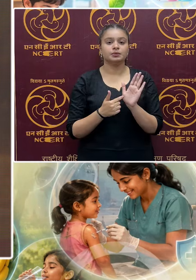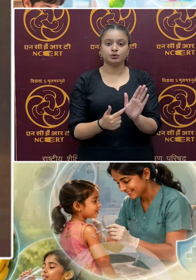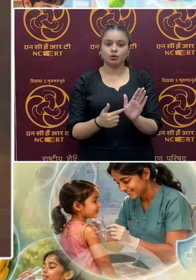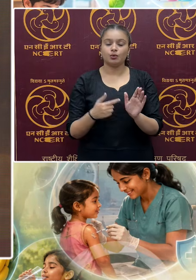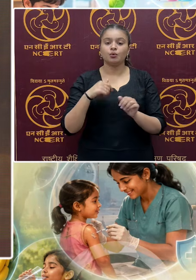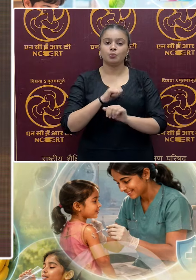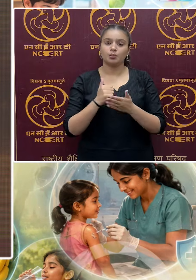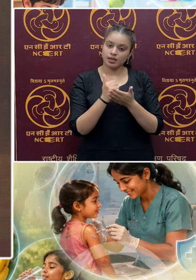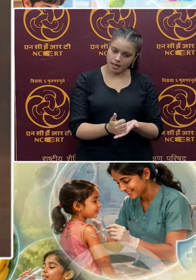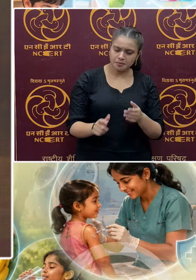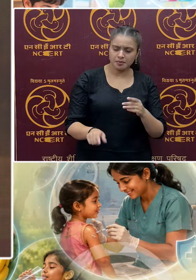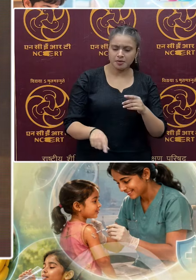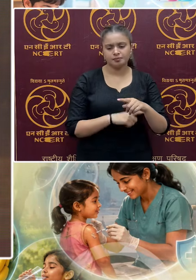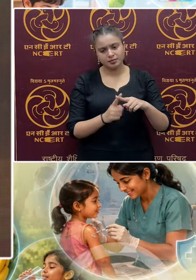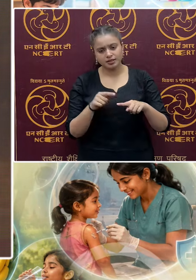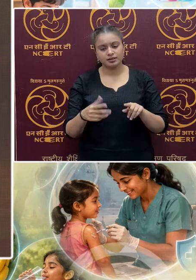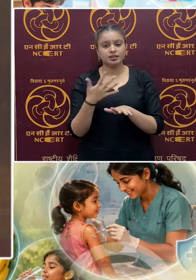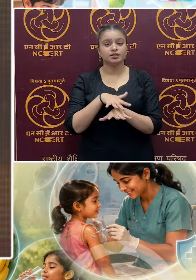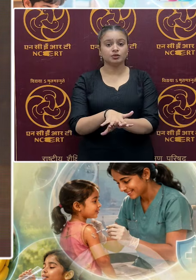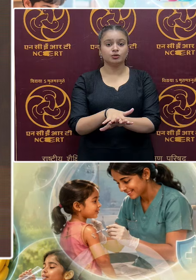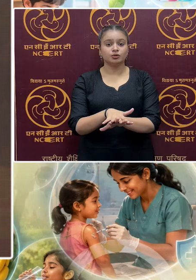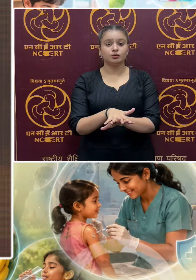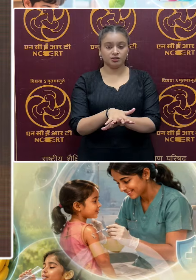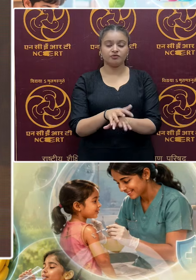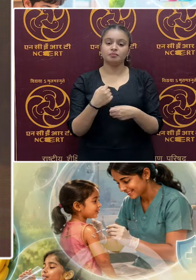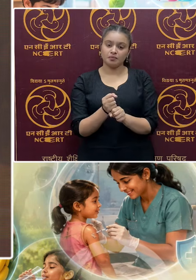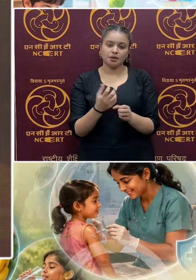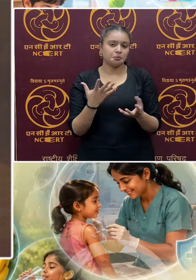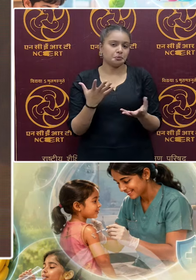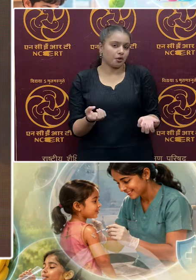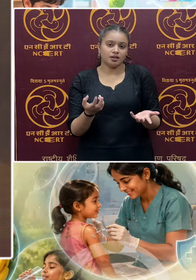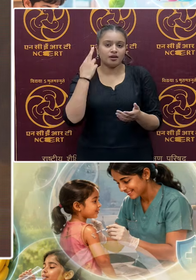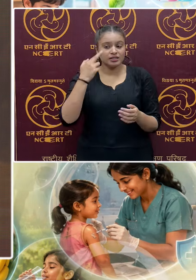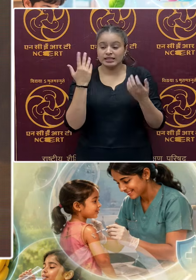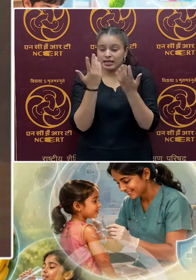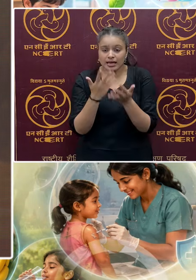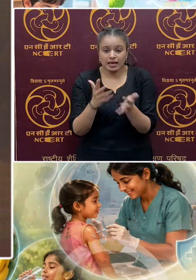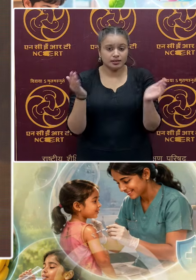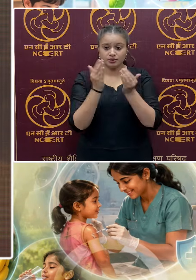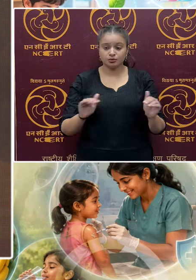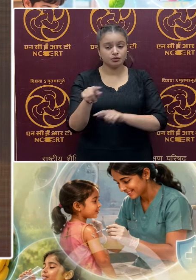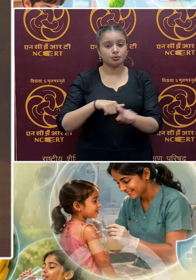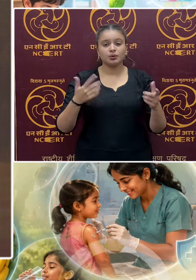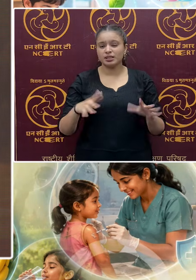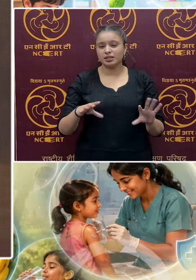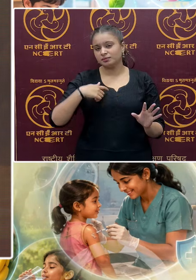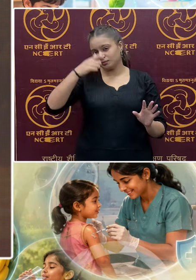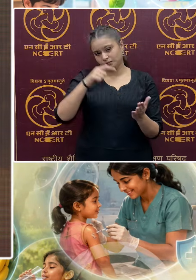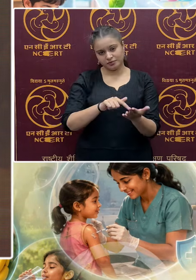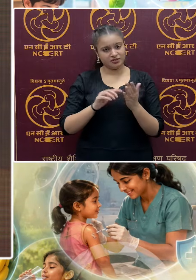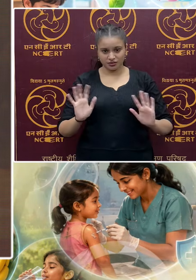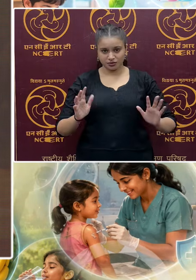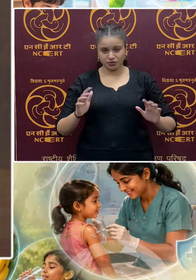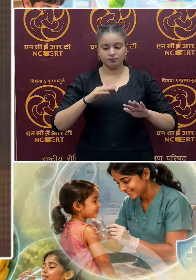आपकी मदद भी होगी, और ये इंक्लूसिव भी बनाया जा रहा है ताकि किसी भी बच्चे को कोई भी परेशानी ना हो। Let me